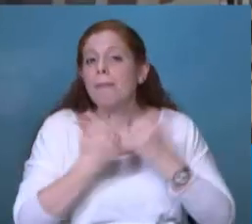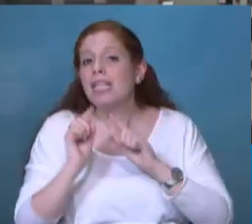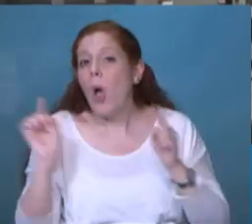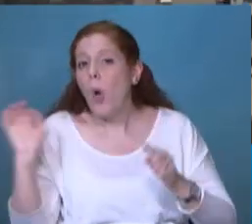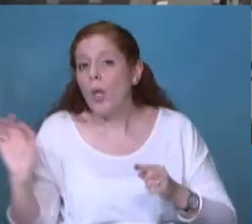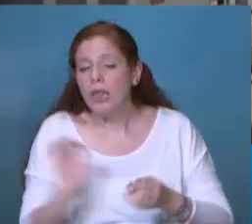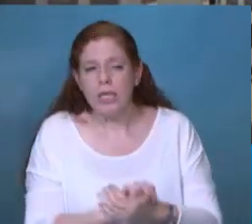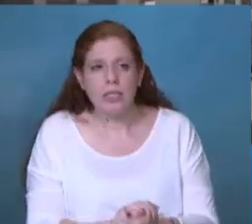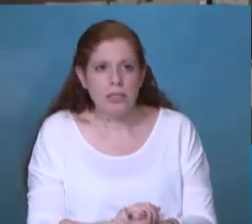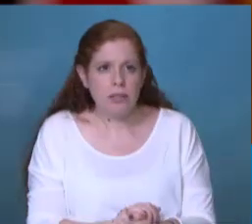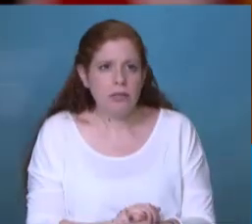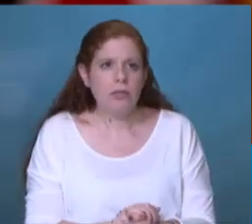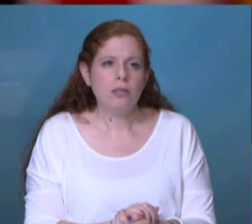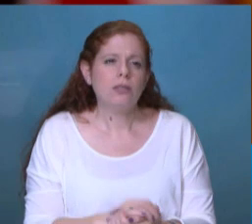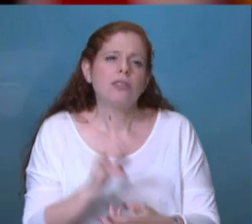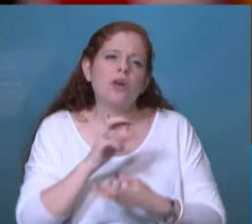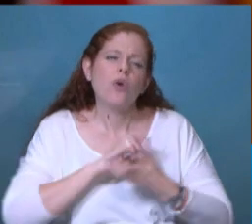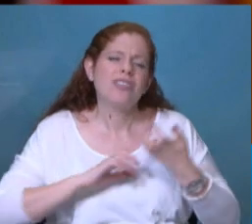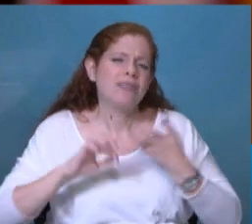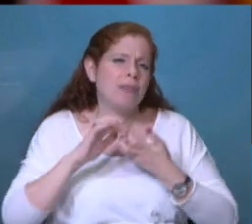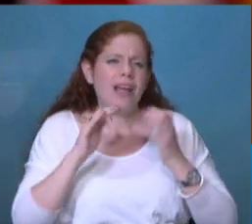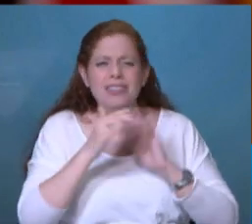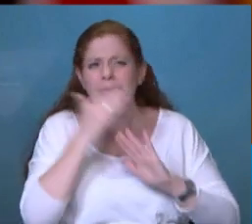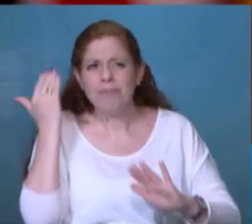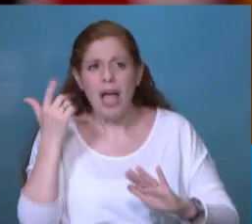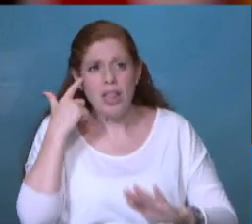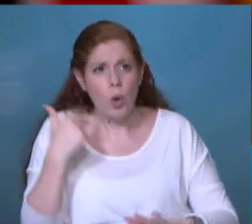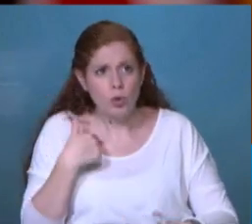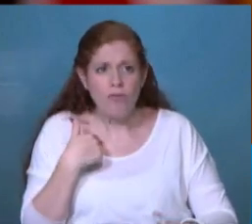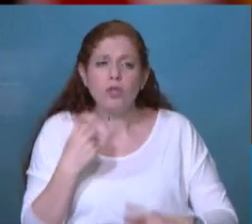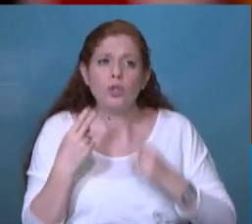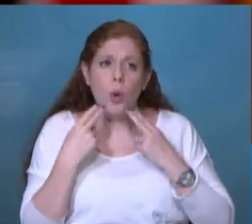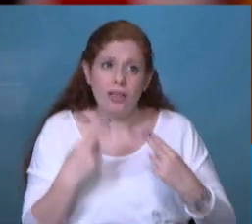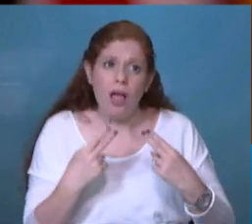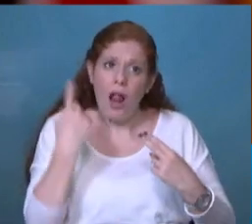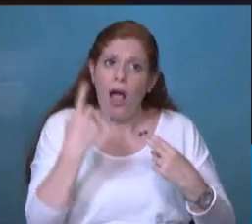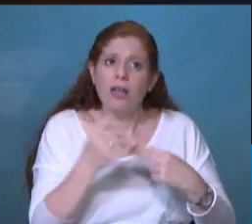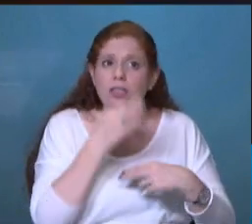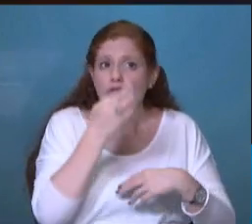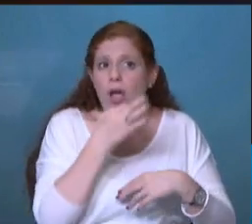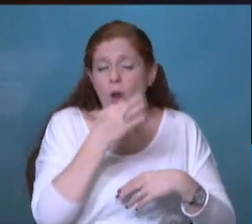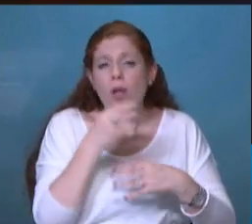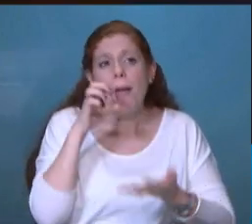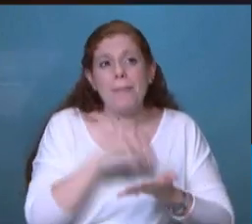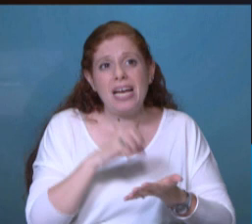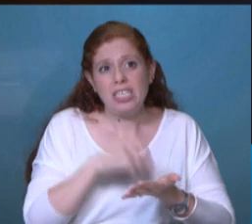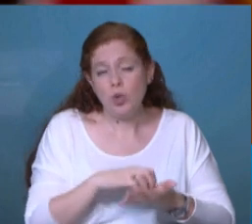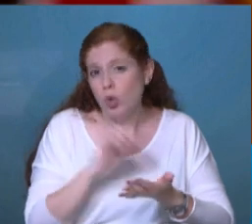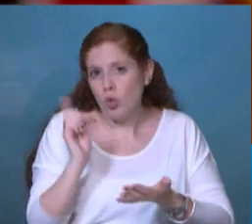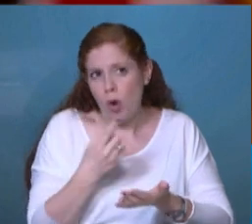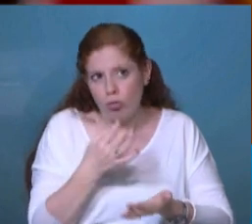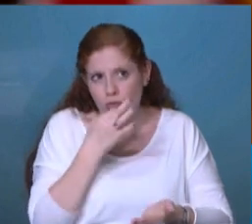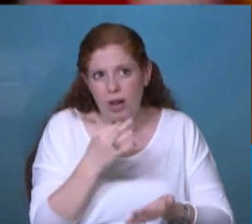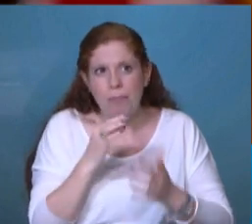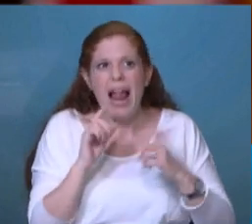It's an industry-wide conspiracy, and I think it answers one of the biggest questions all of us are asking, which is why